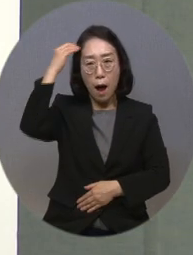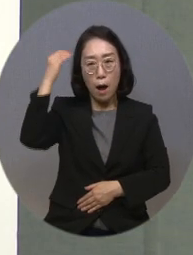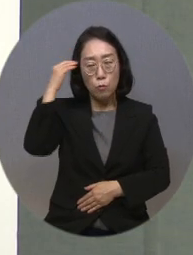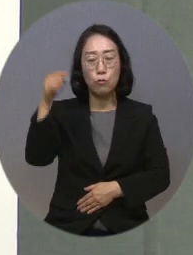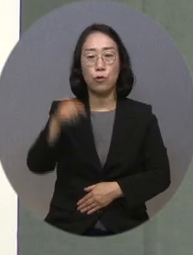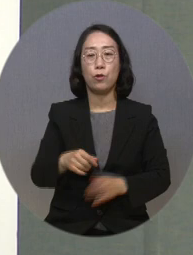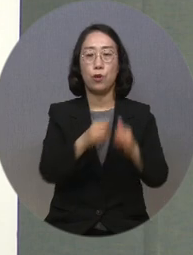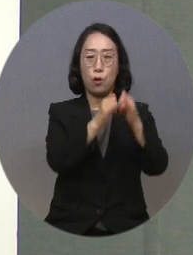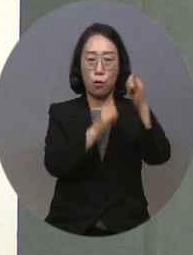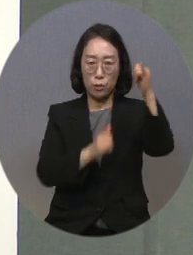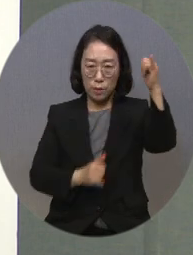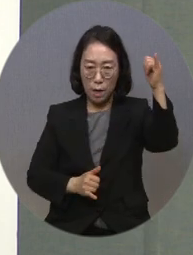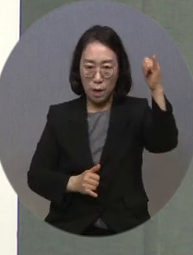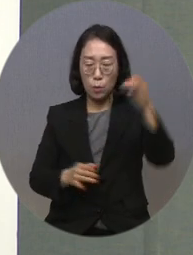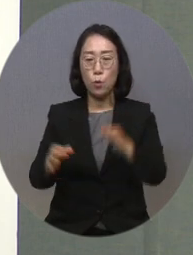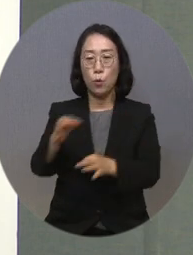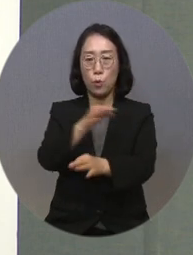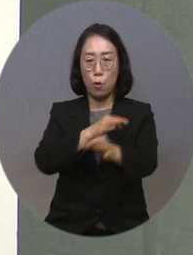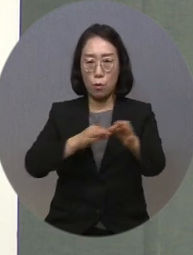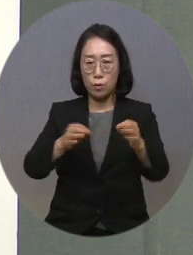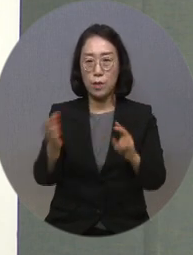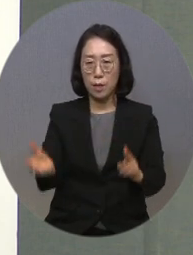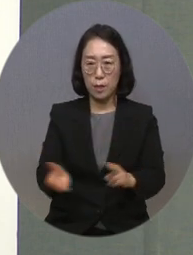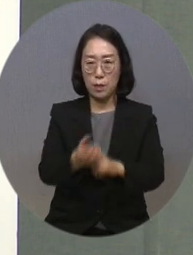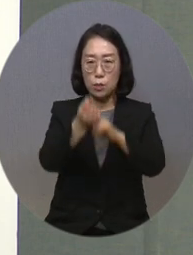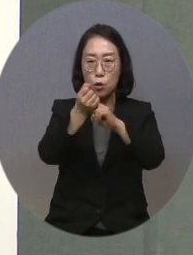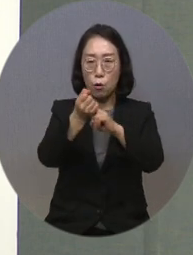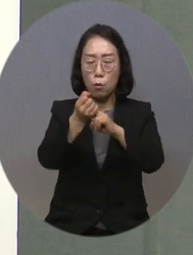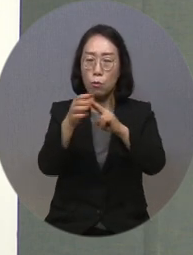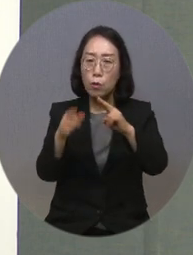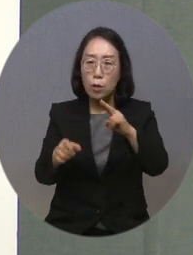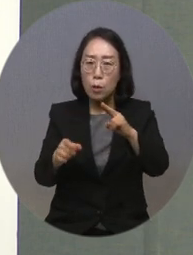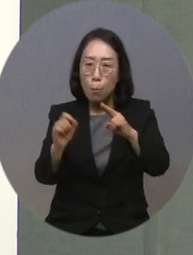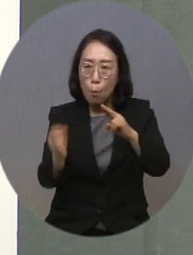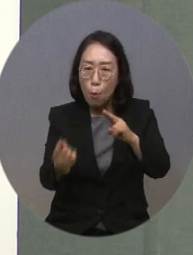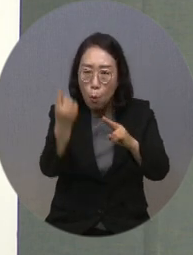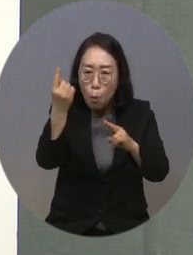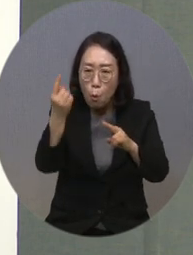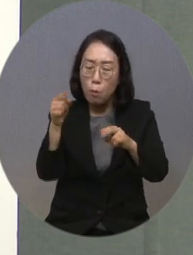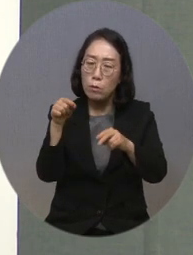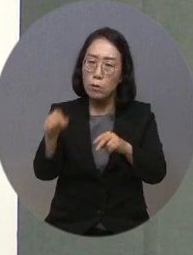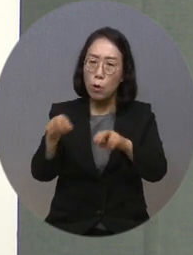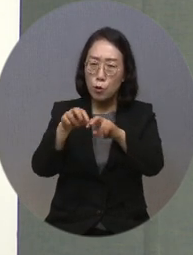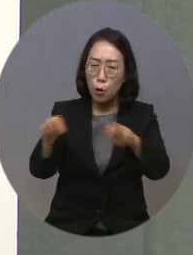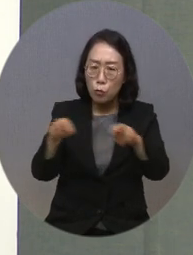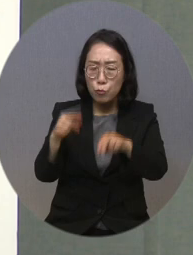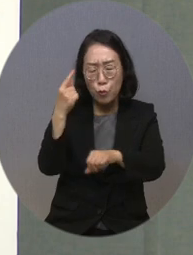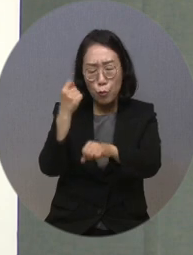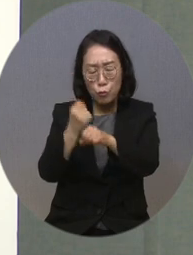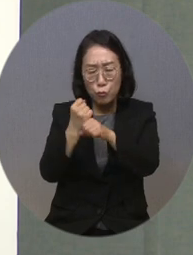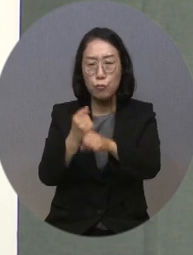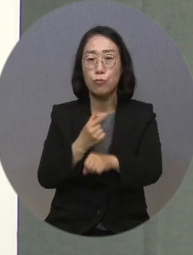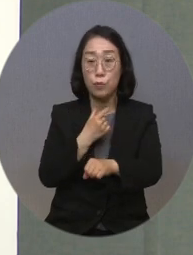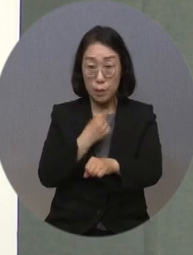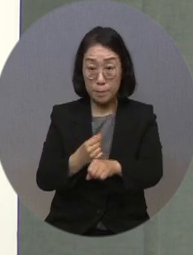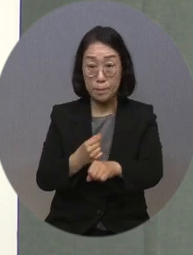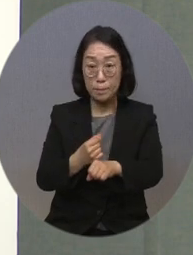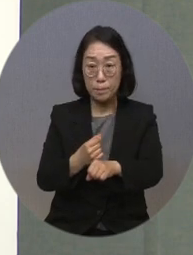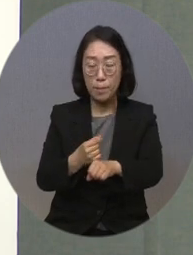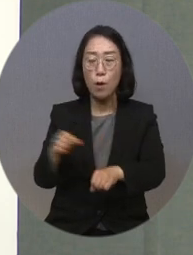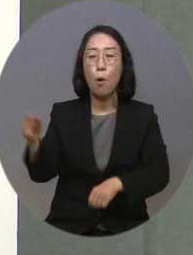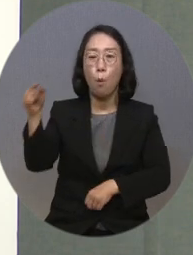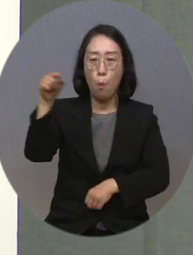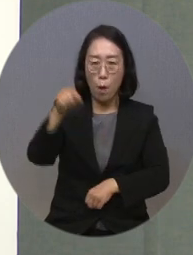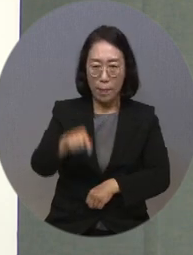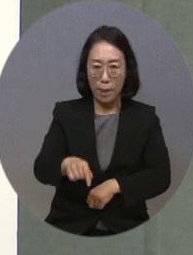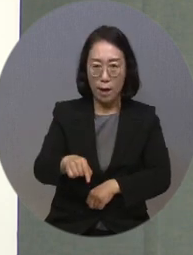역사와 경제의 기적의 원인이 뭐였는가 이거를 연구하기 위해서라도